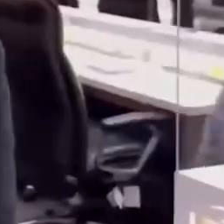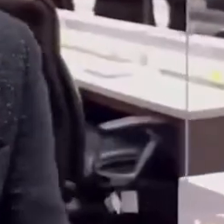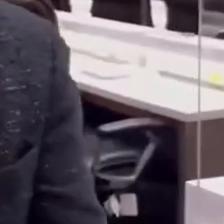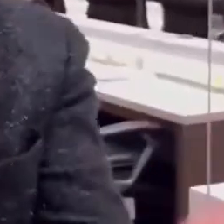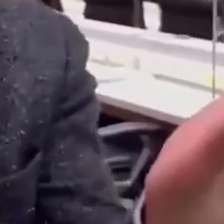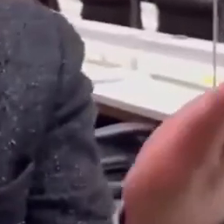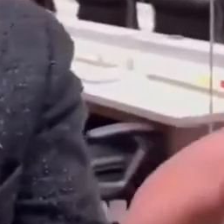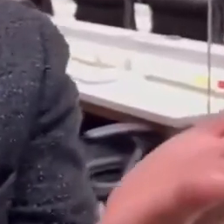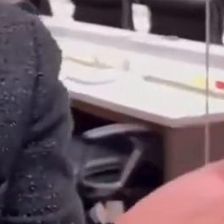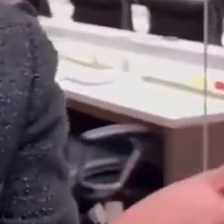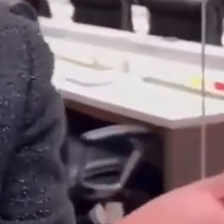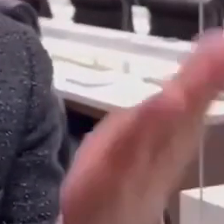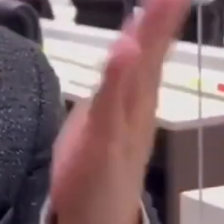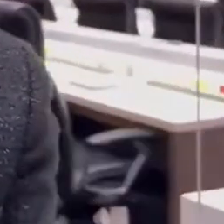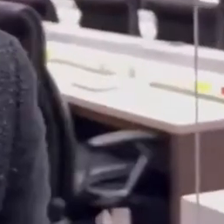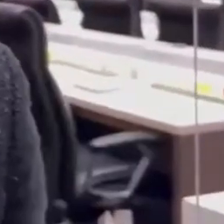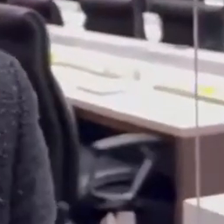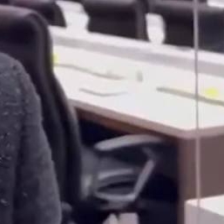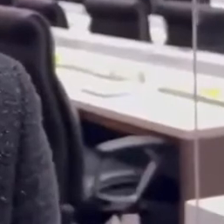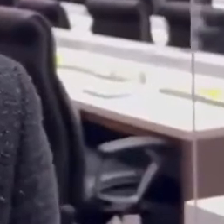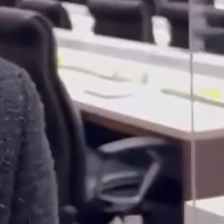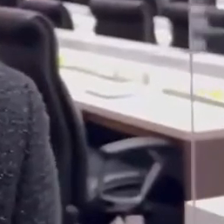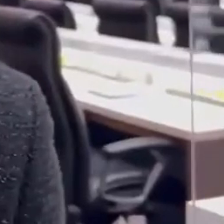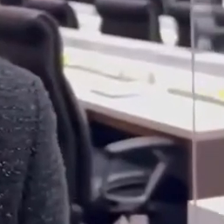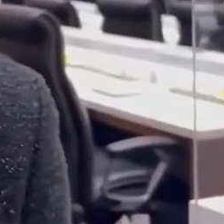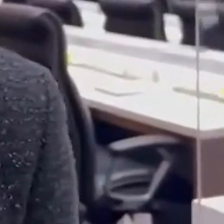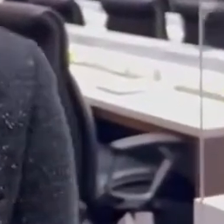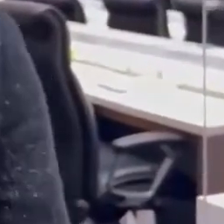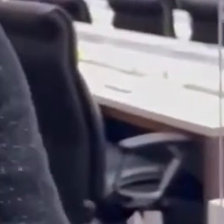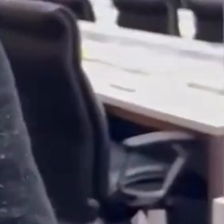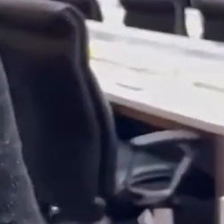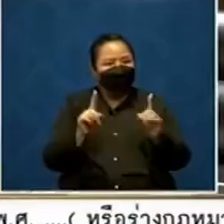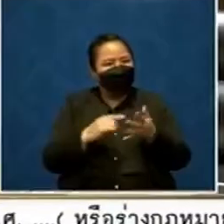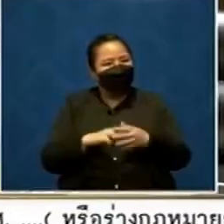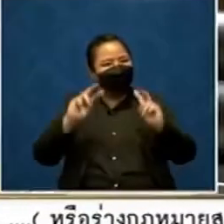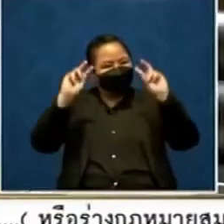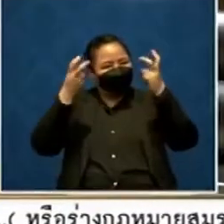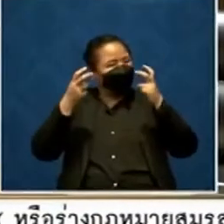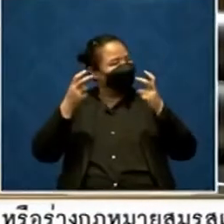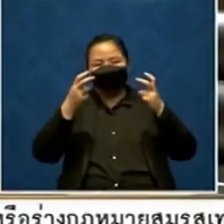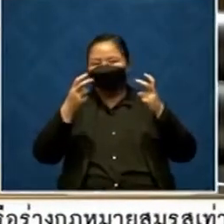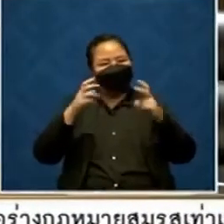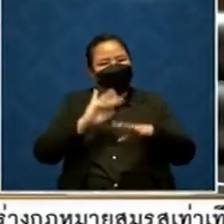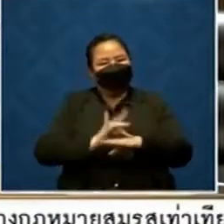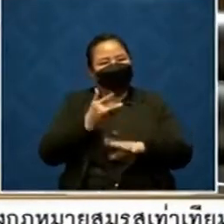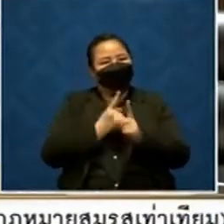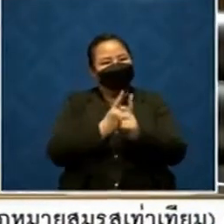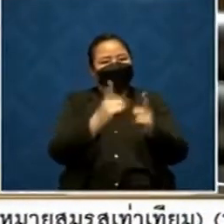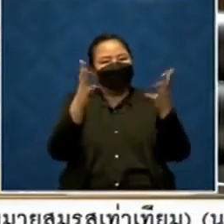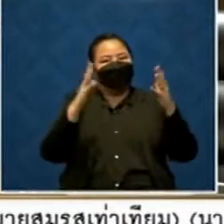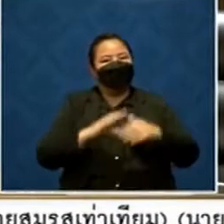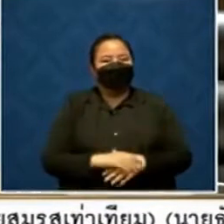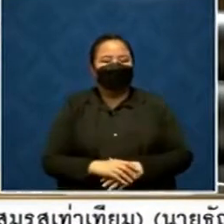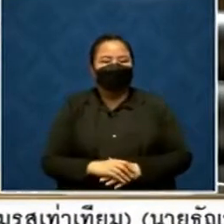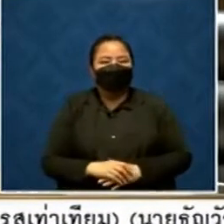ตด้วยหัวใจแล้วคุณฟังมันด้วยหัวใจไม่ใช่เรื่องการเมืองซึ่งครูต้องขอบคุณส.ส.ทุกท่านนะค